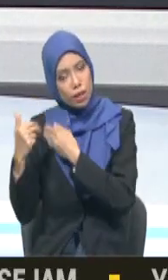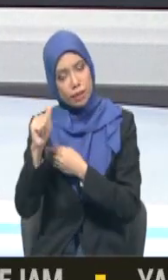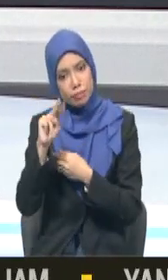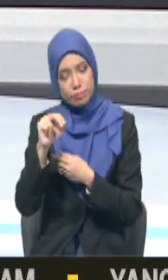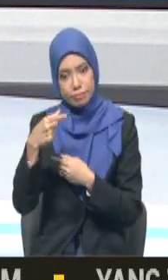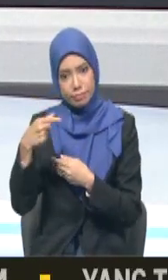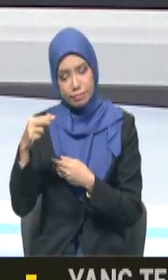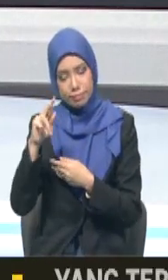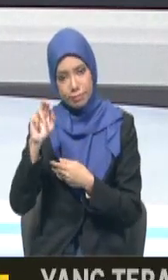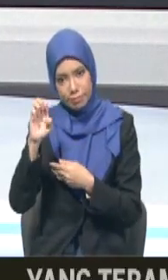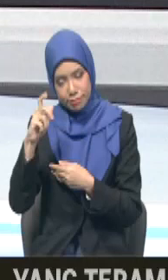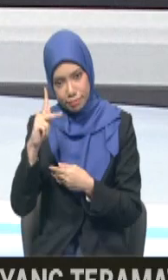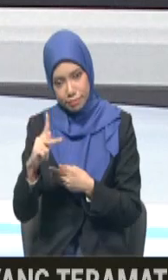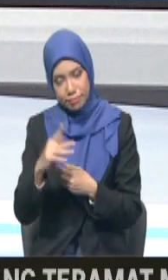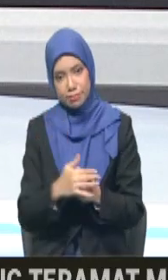Desa